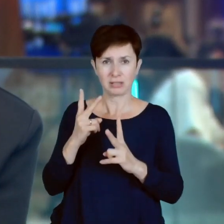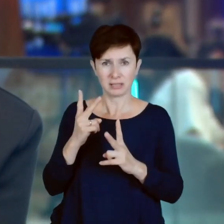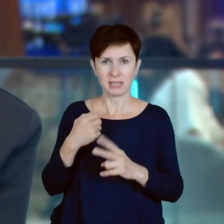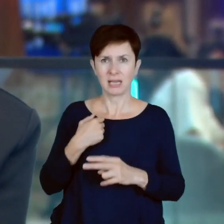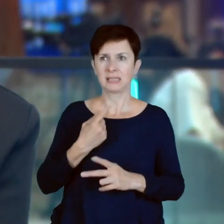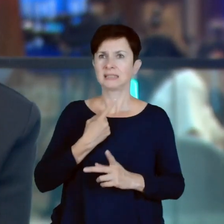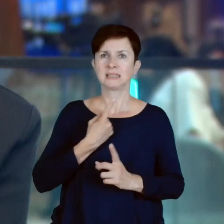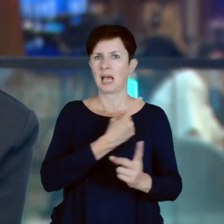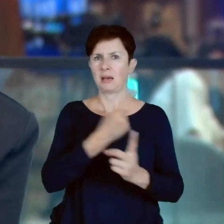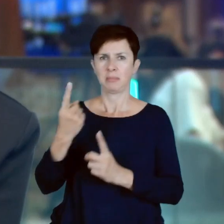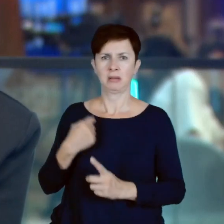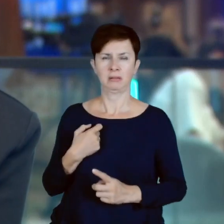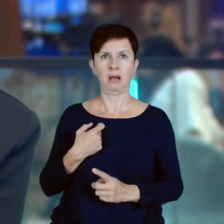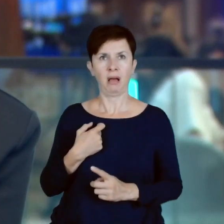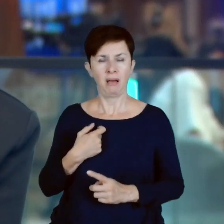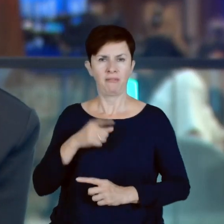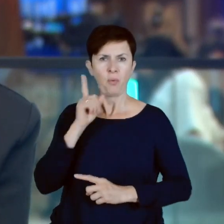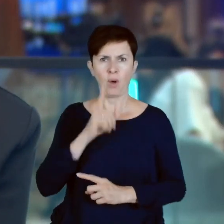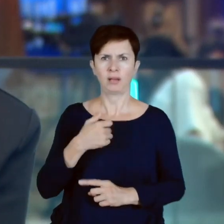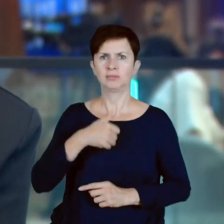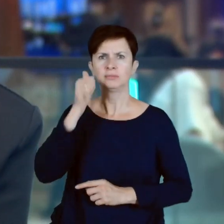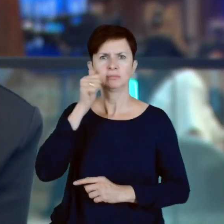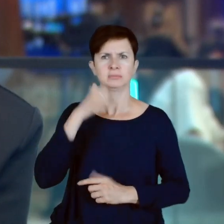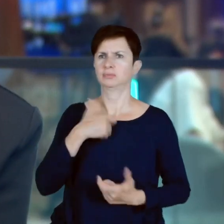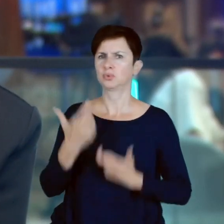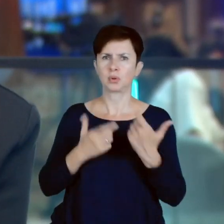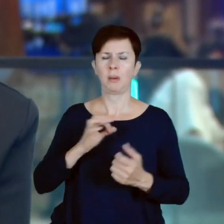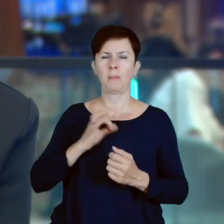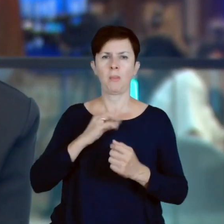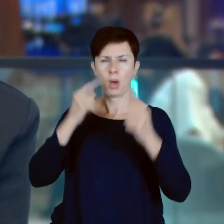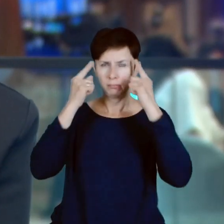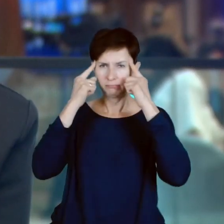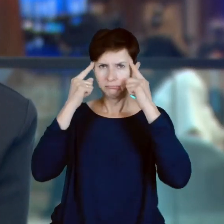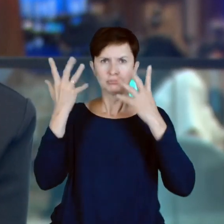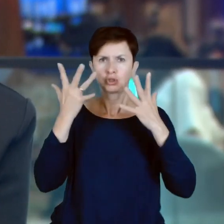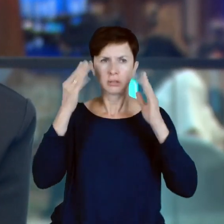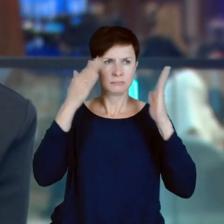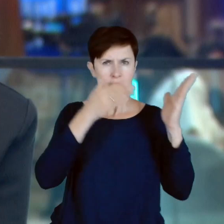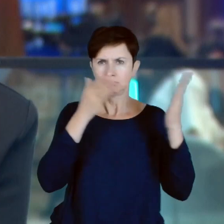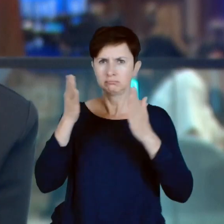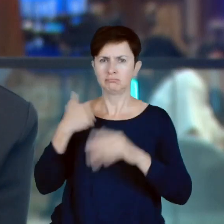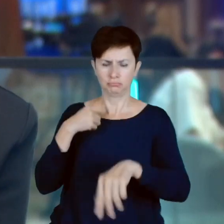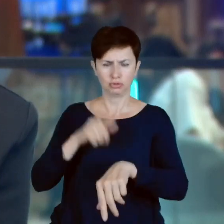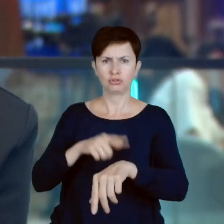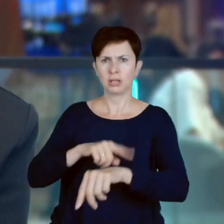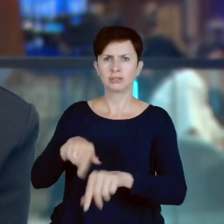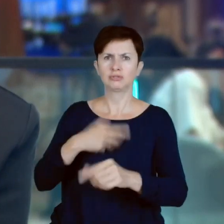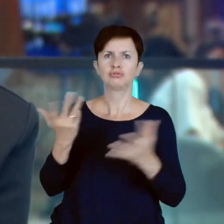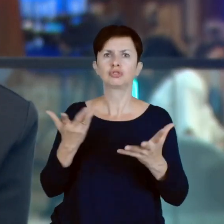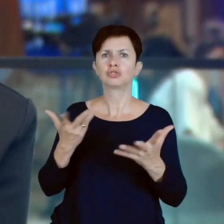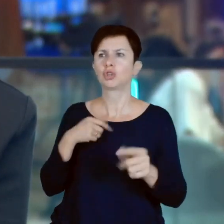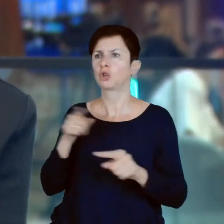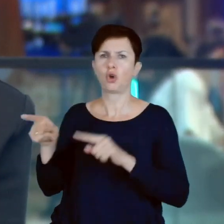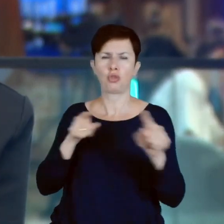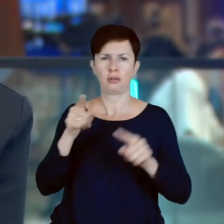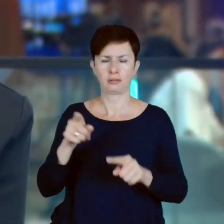naprawdę codziennie robimy, gdzie kierujemy naszą uwagę, czemu poświęcamy czas, bo po prostu później te rzeczy, później już o nich zapominamy, prawda?